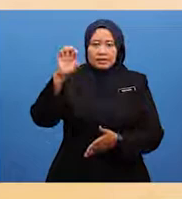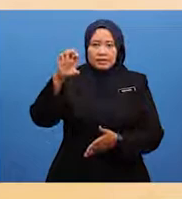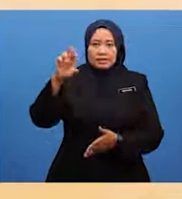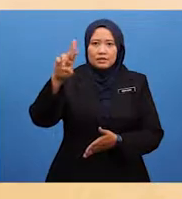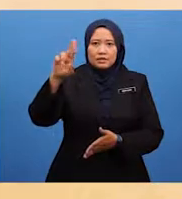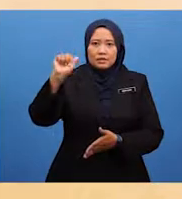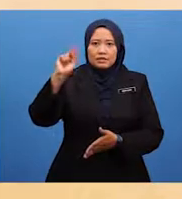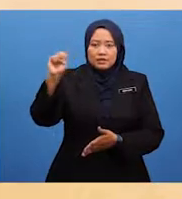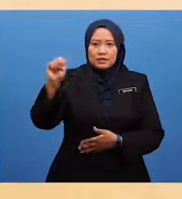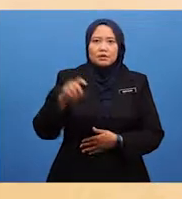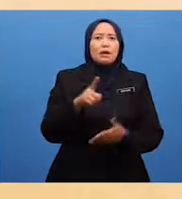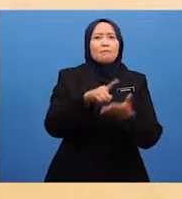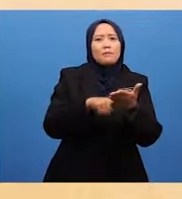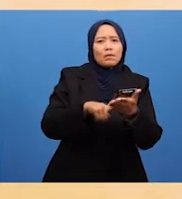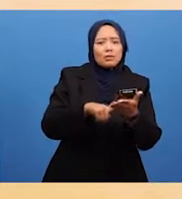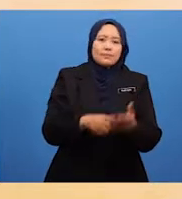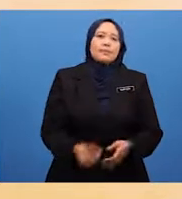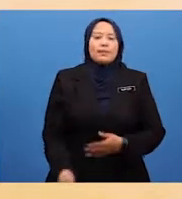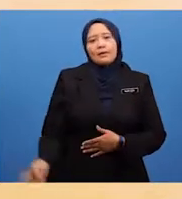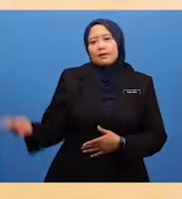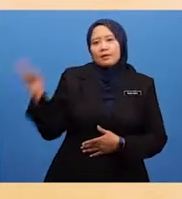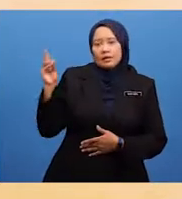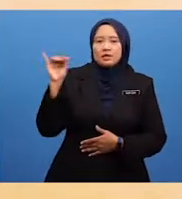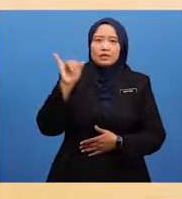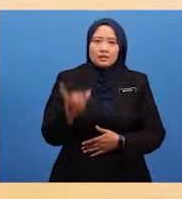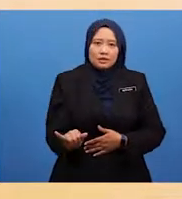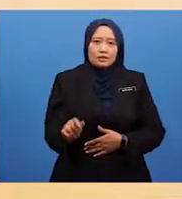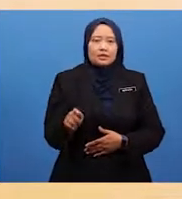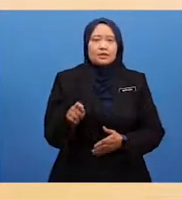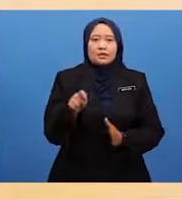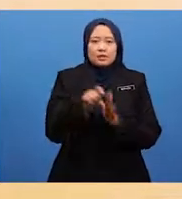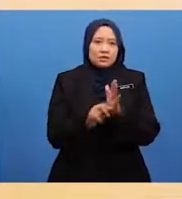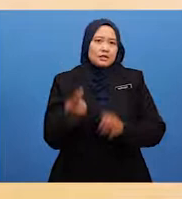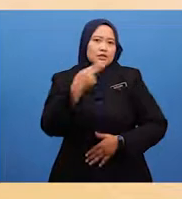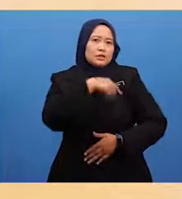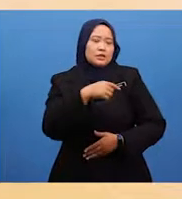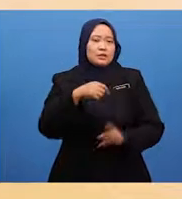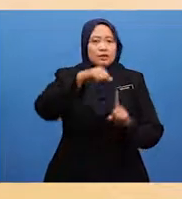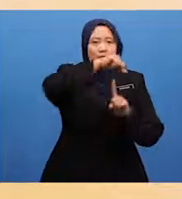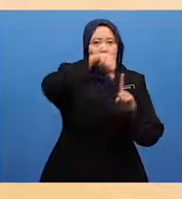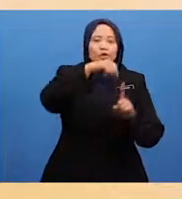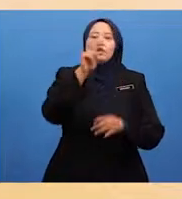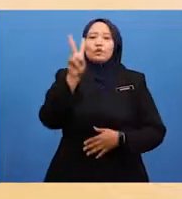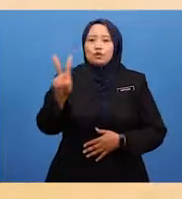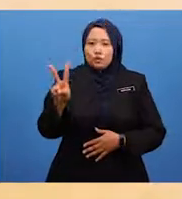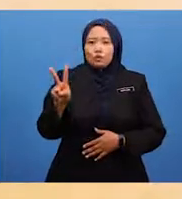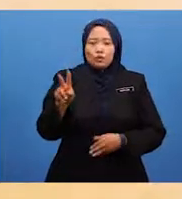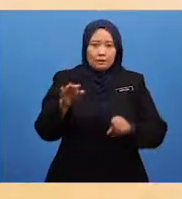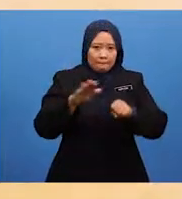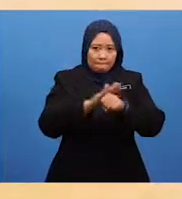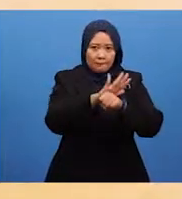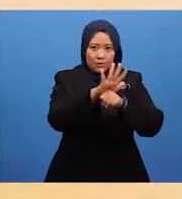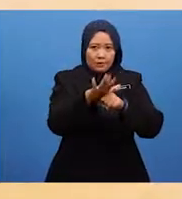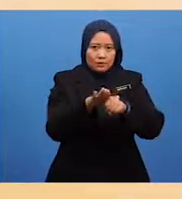geseran? Daya geseran ialah daya yang terhasil apabila dua